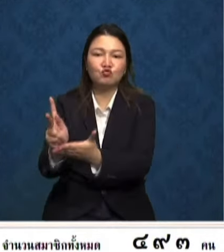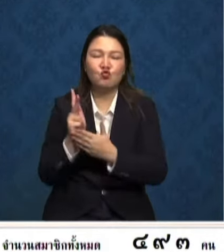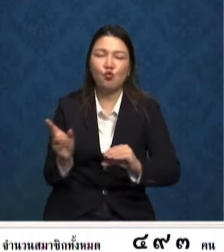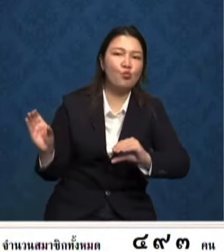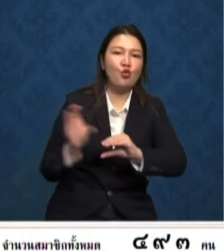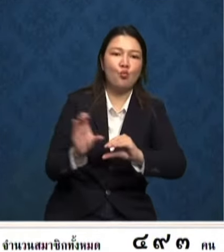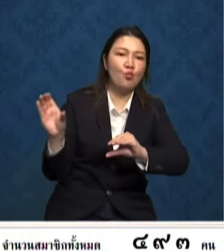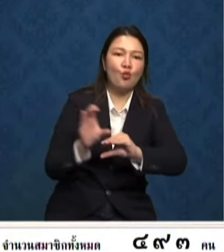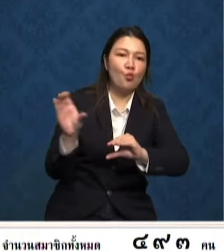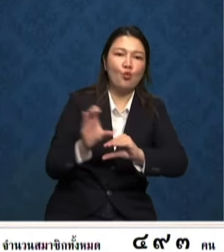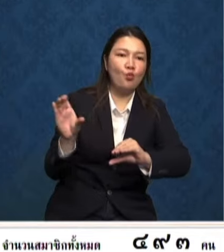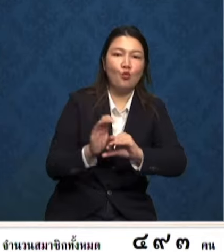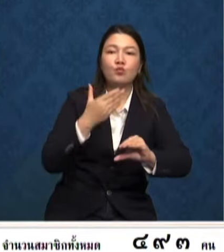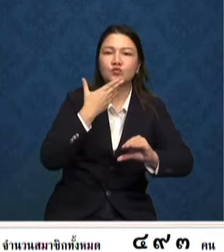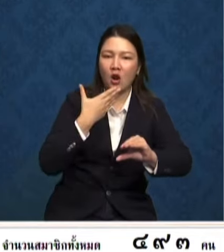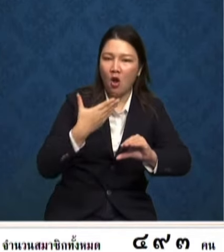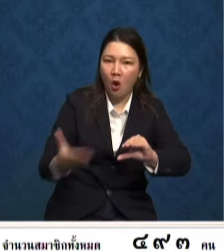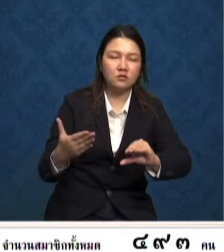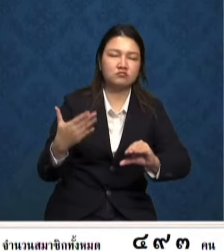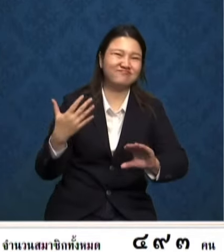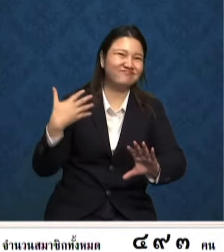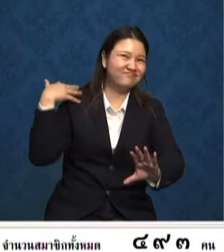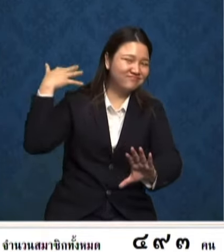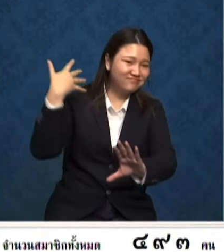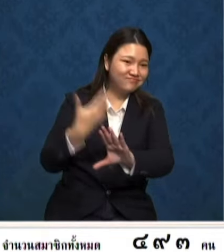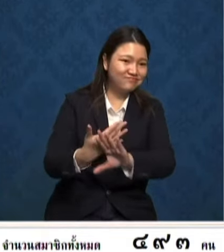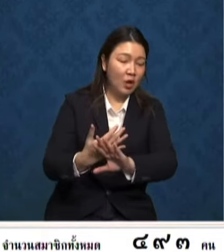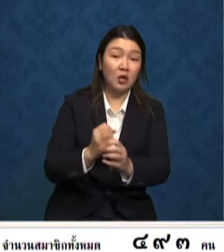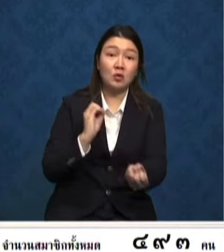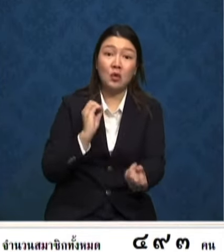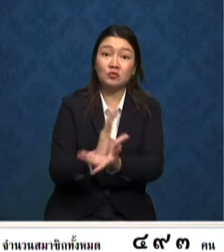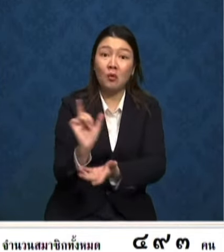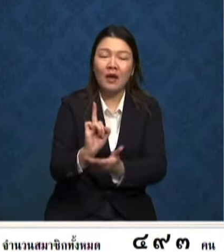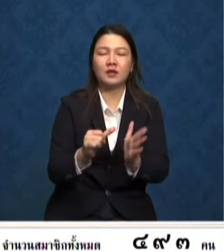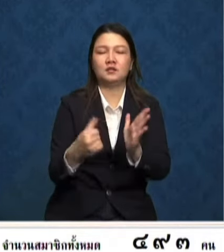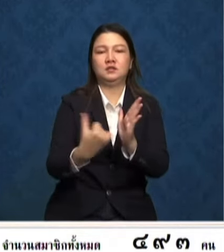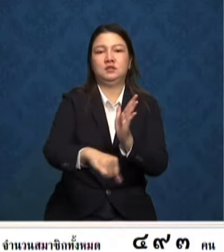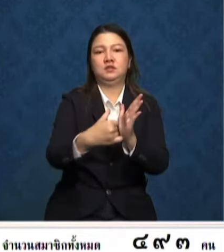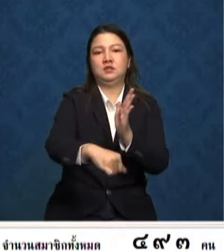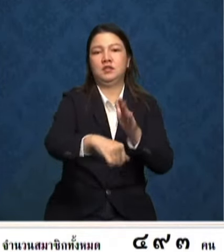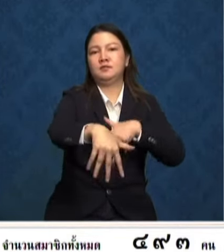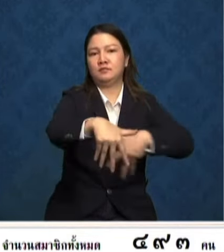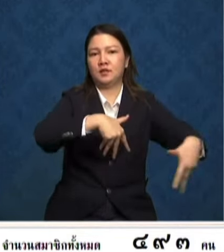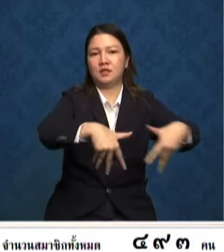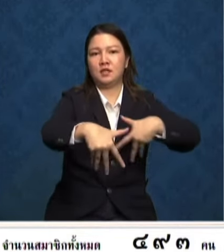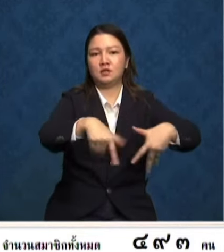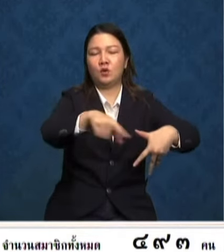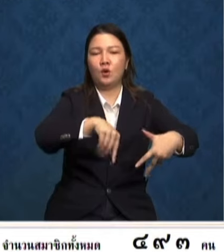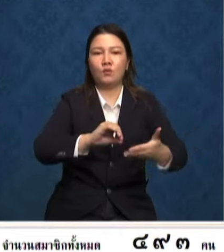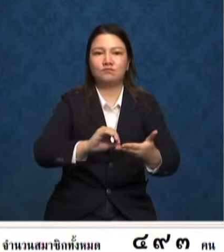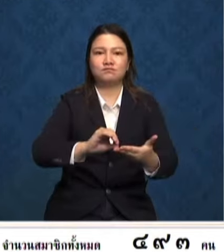างต่อเนื่องยาวนานจนทำให้ภาระหนี้สินในรูปของหนี้สาธารณะพอกพู